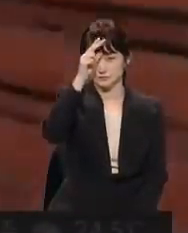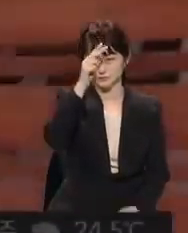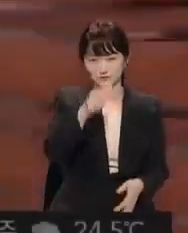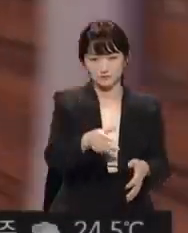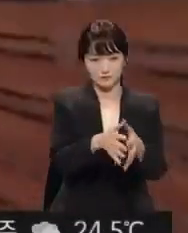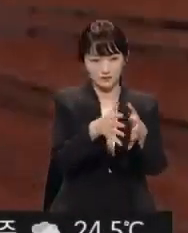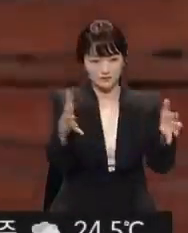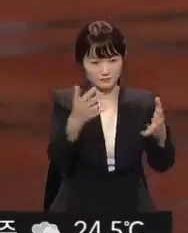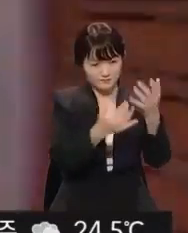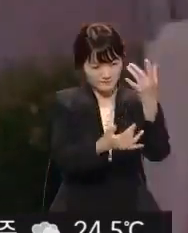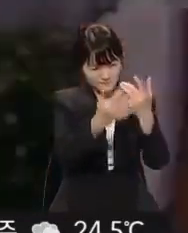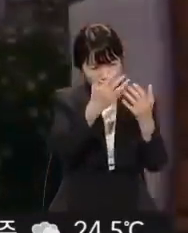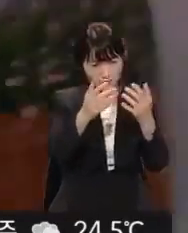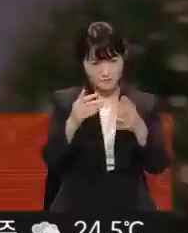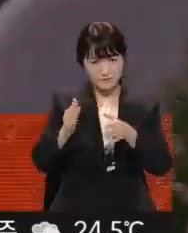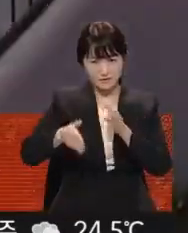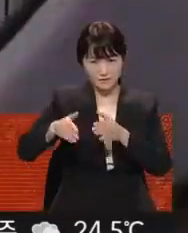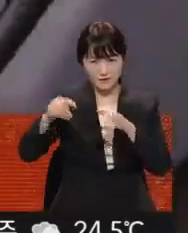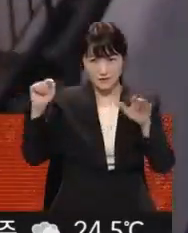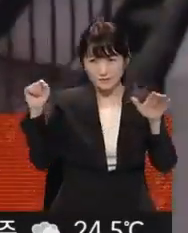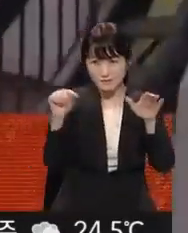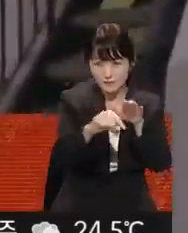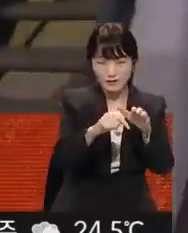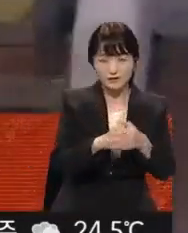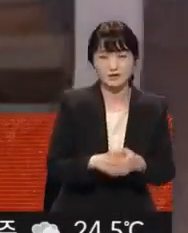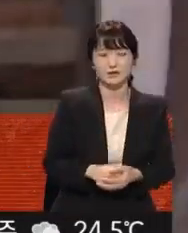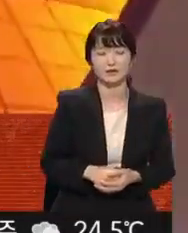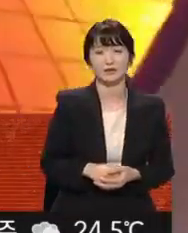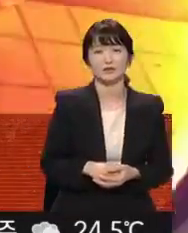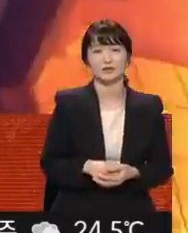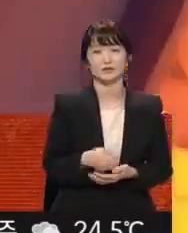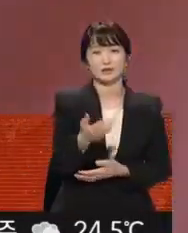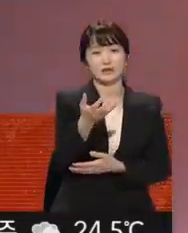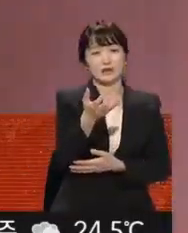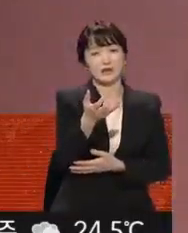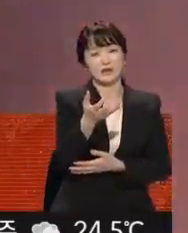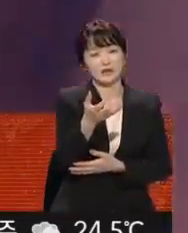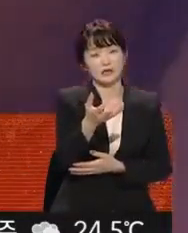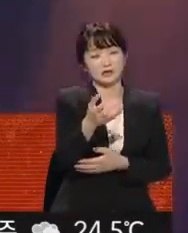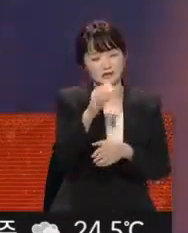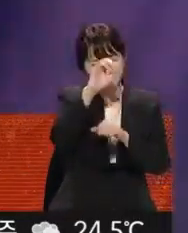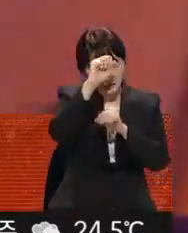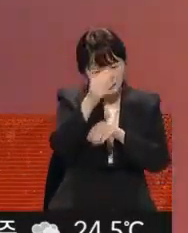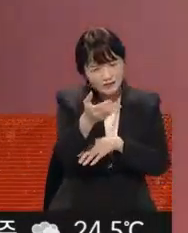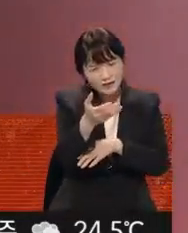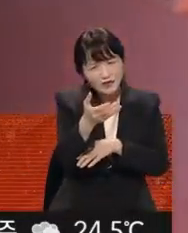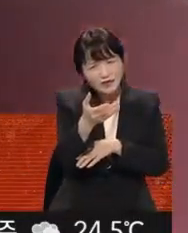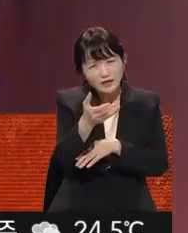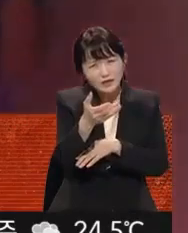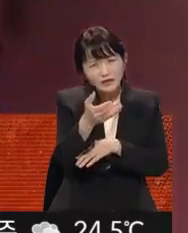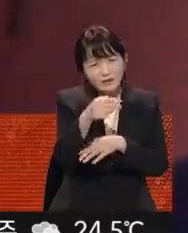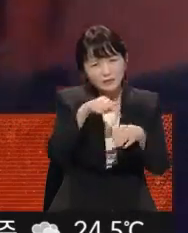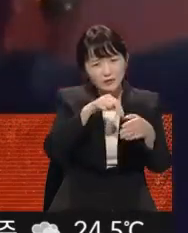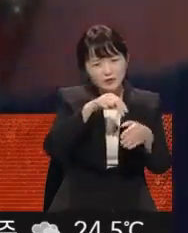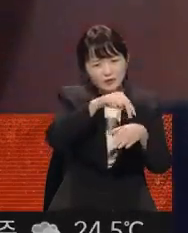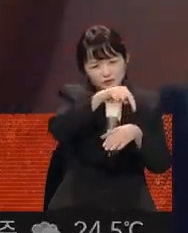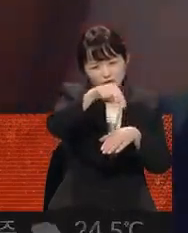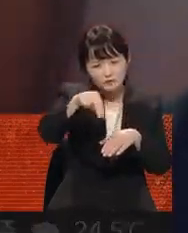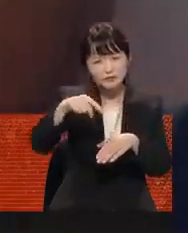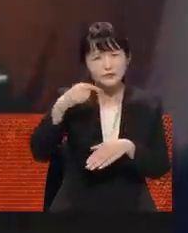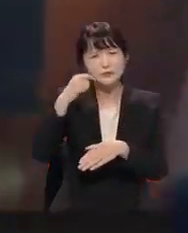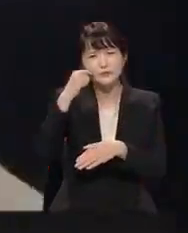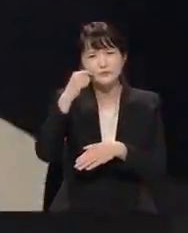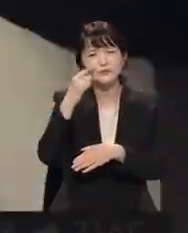현장으로 달려갔습니다. 그리고 그곳엔 다리가 아파서 2층에서 차마 내려오지 못한 신고자의 어머니가 있었습니다.